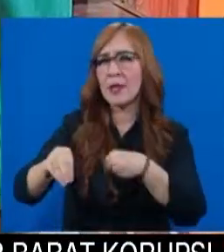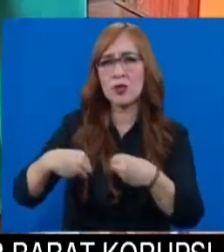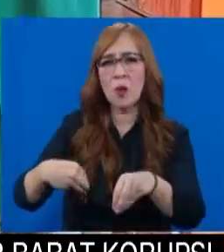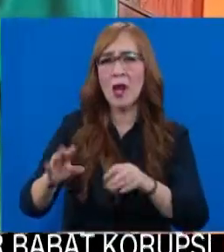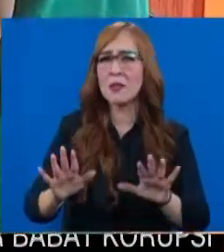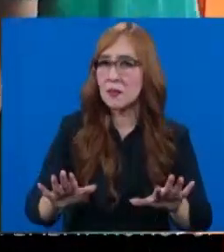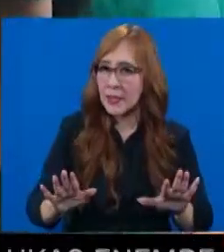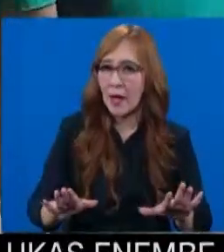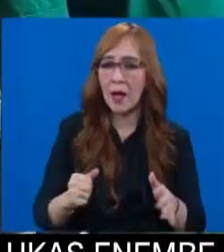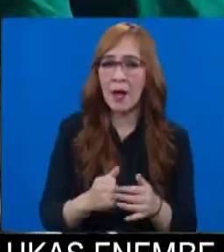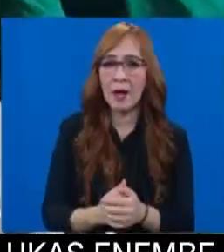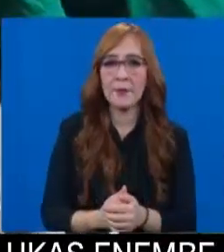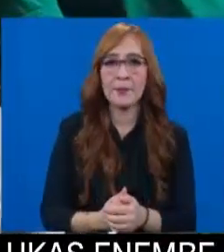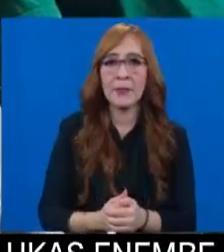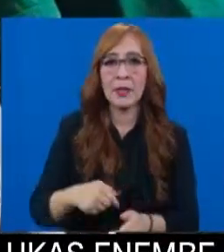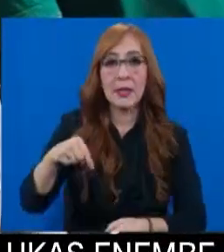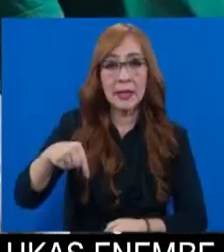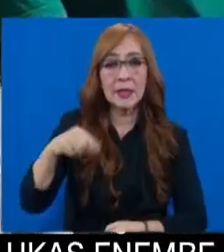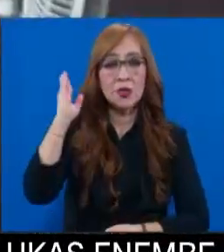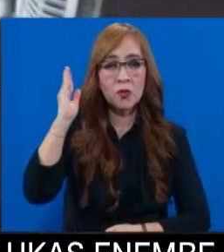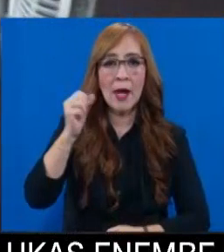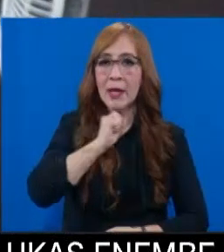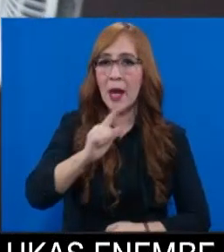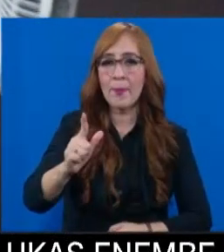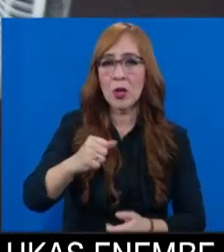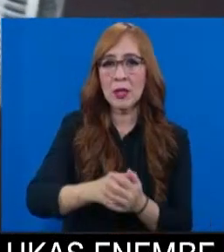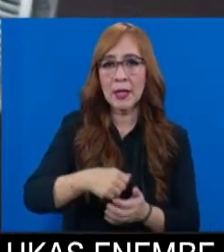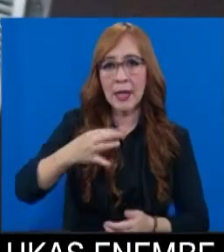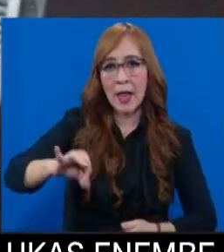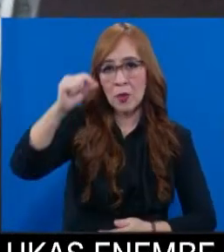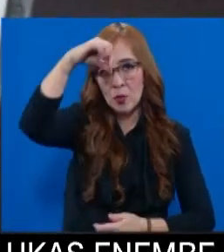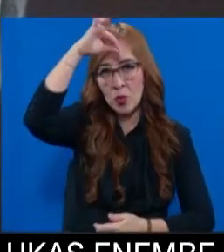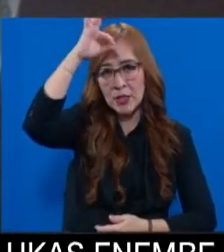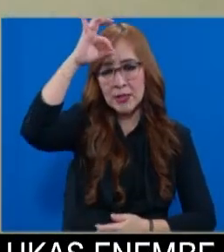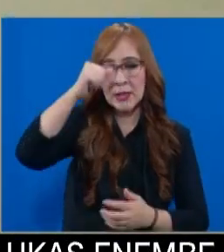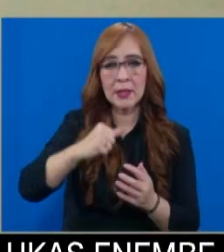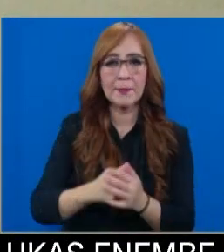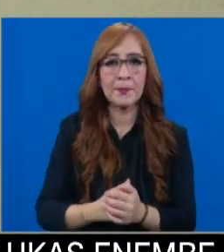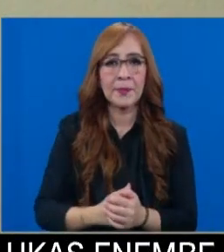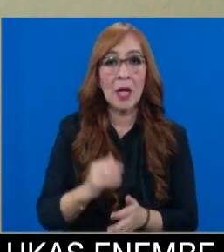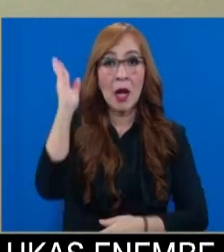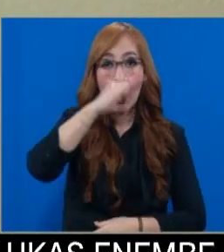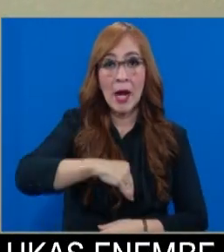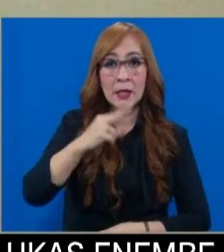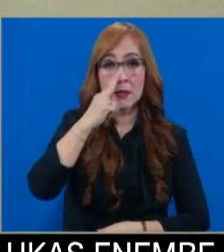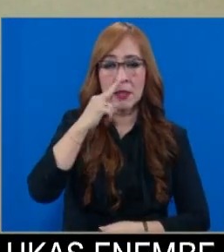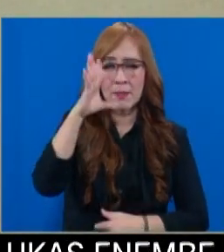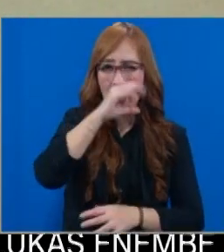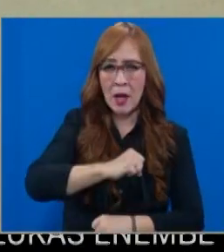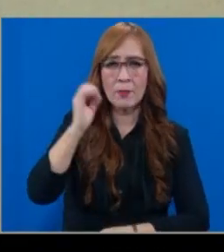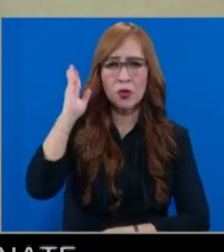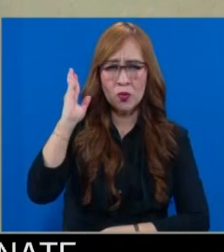itu sudah dilaporkan ke Polsek Cipayung. Senin malam, dua pencuri itu telah ditangkap polisi dan menjalani pemeriksaan lebih lanjut.